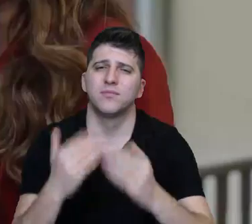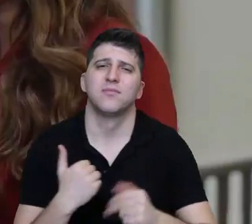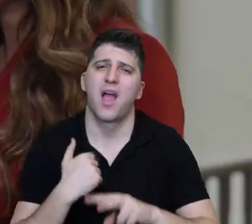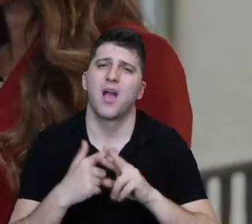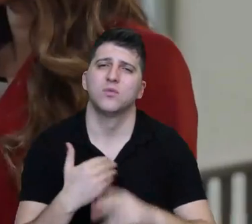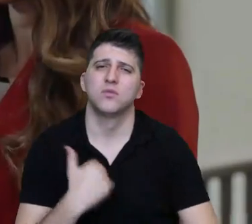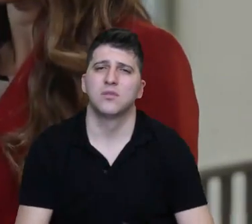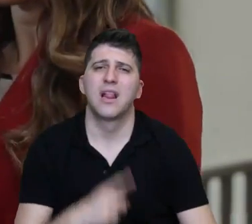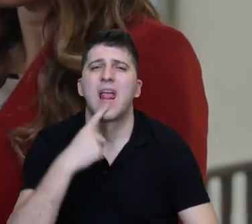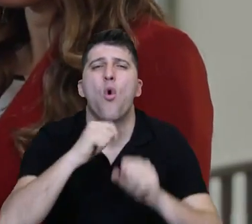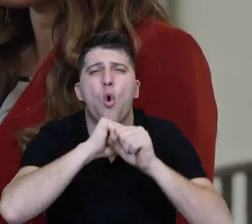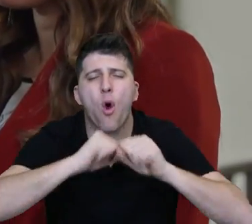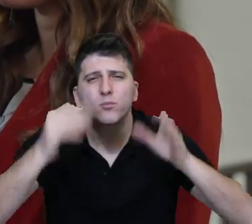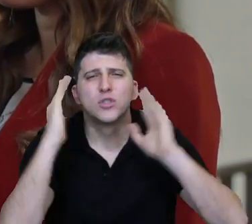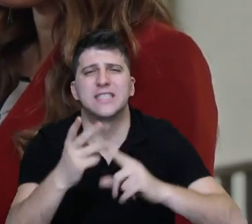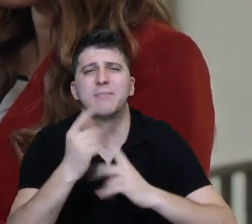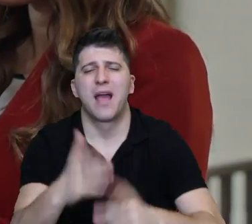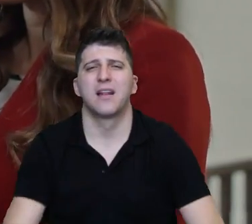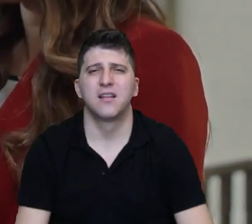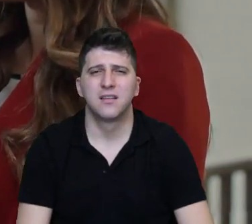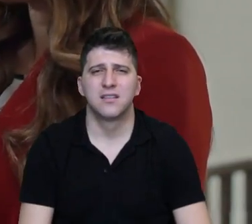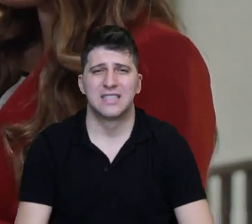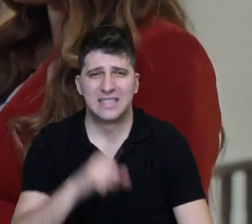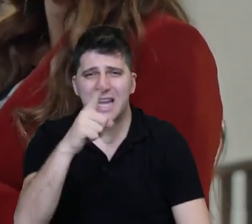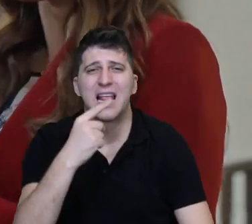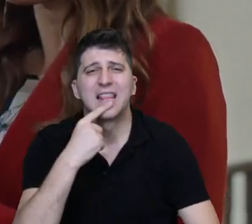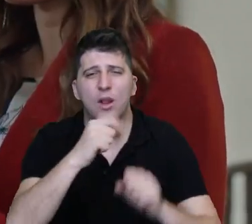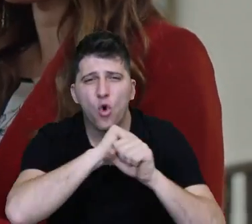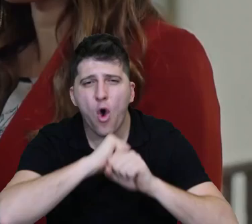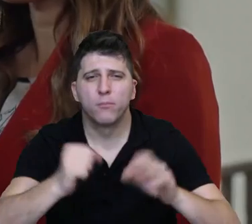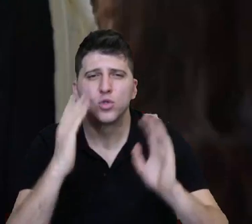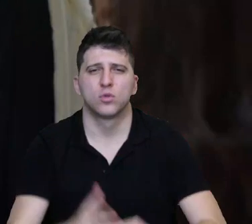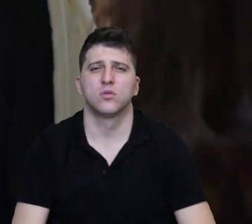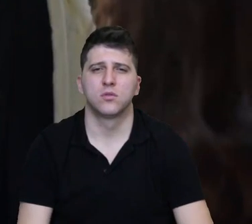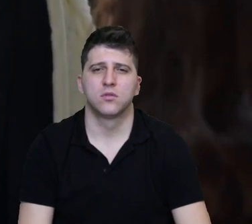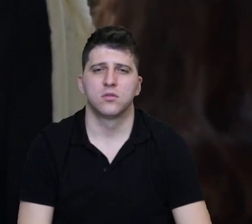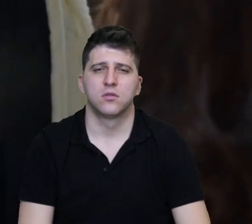söyleyeyim. Kopsun İsmail. Senin dilin kopsun.